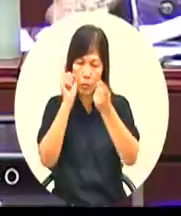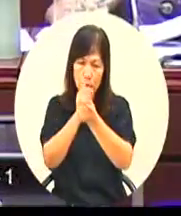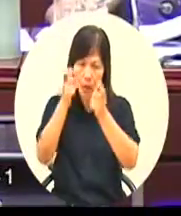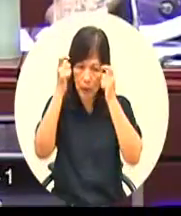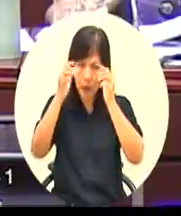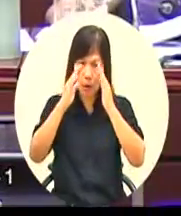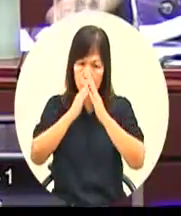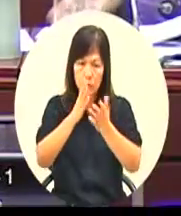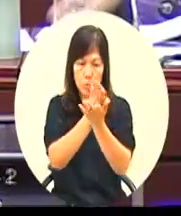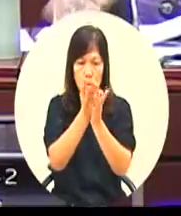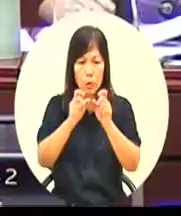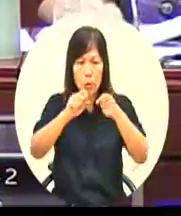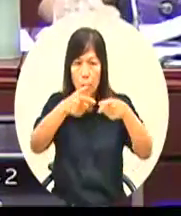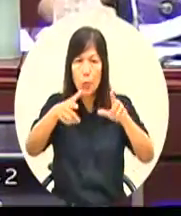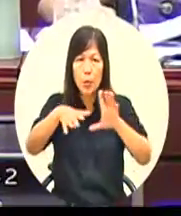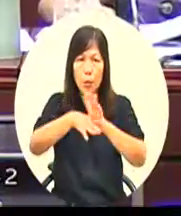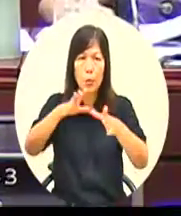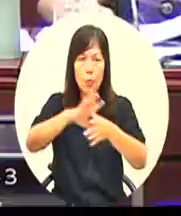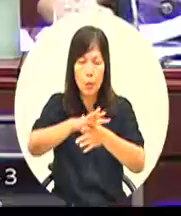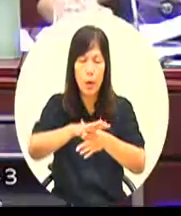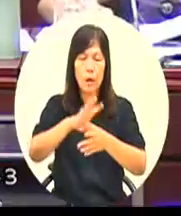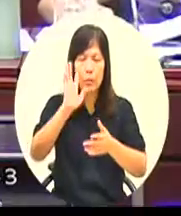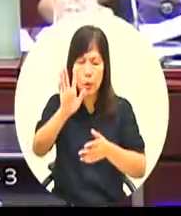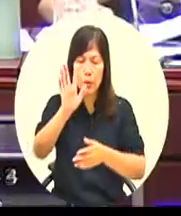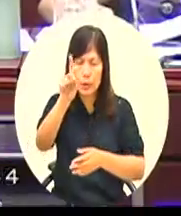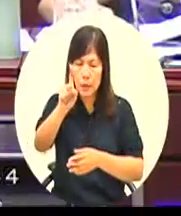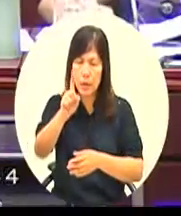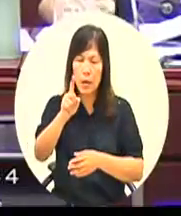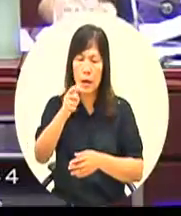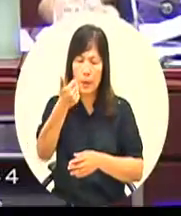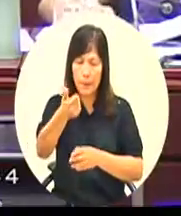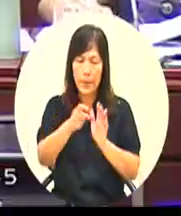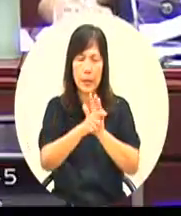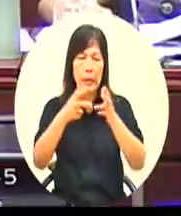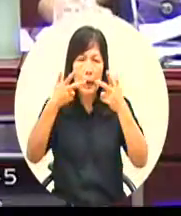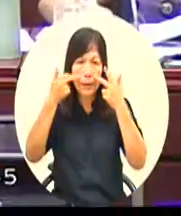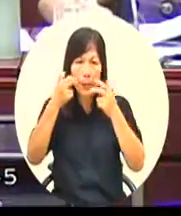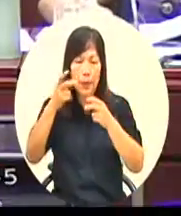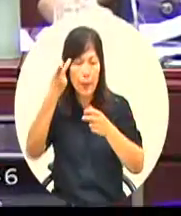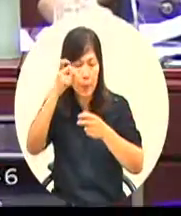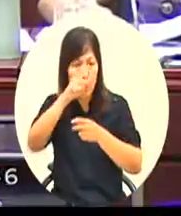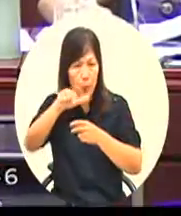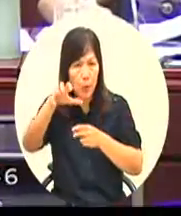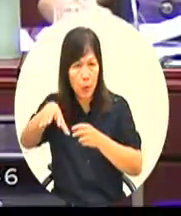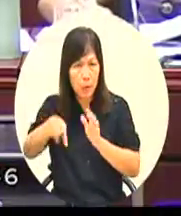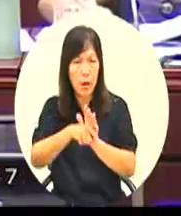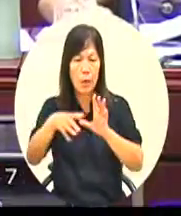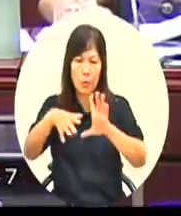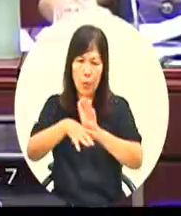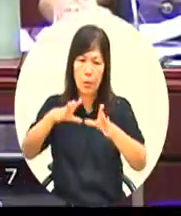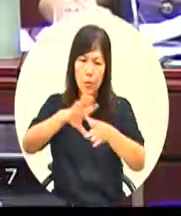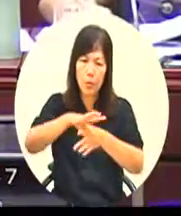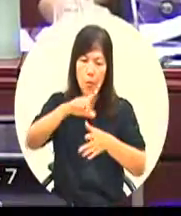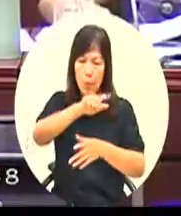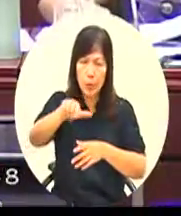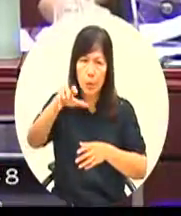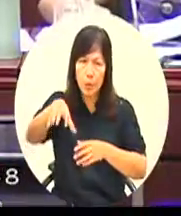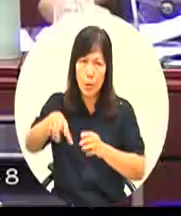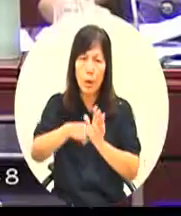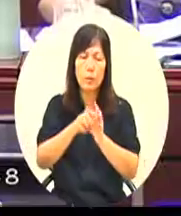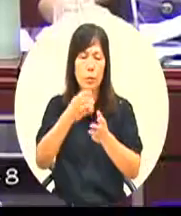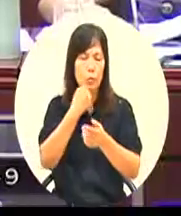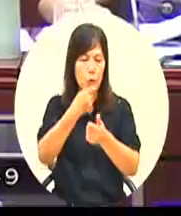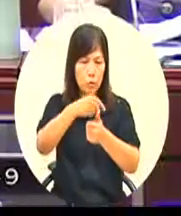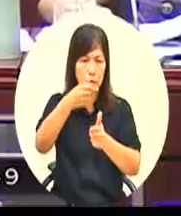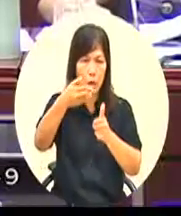元文化的特性里头，如果我们能够拥有一个很好的原住民的博物馆、文物馆， 都会具有很大的一个教